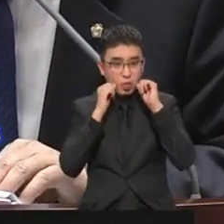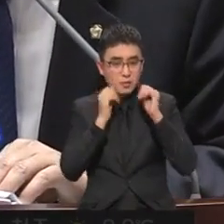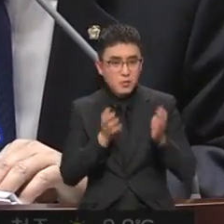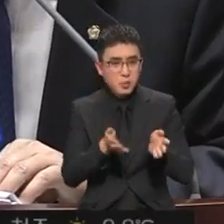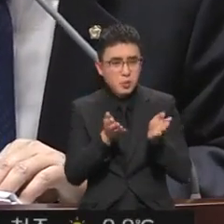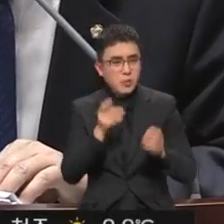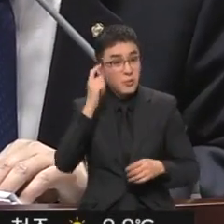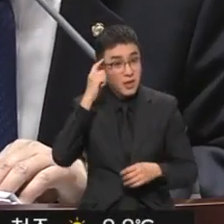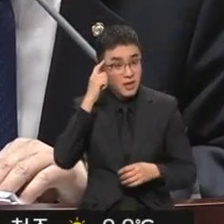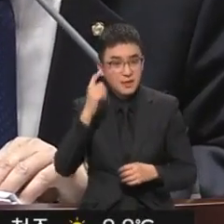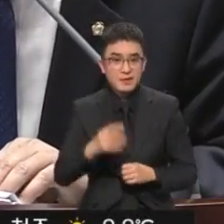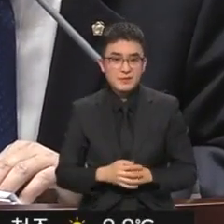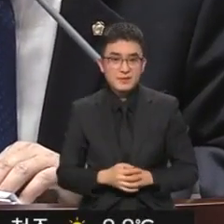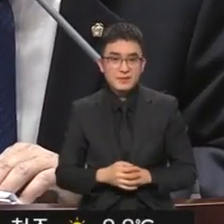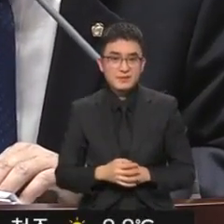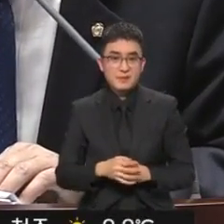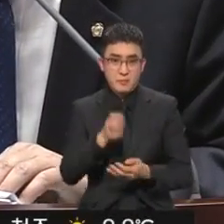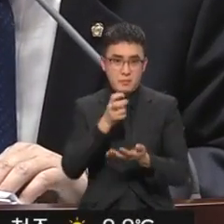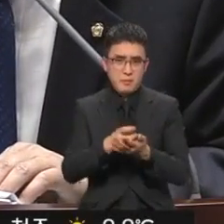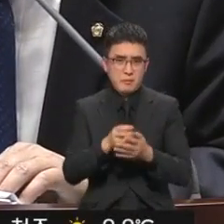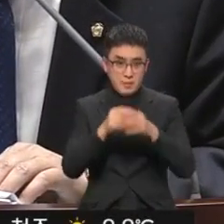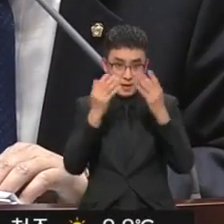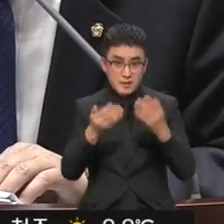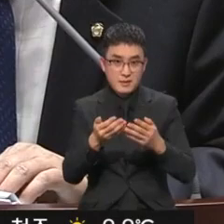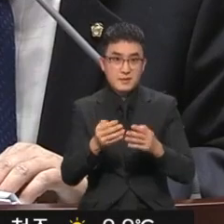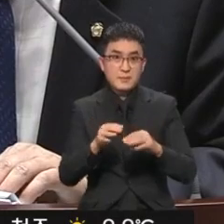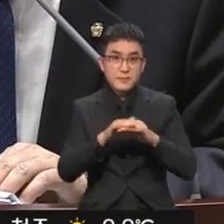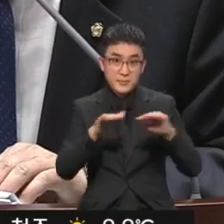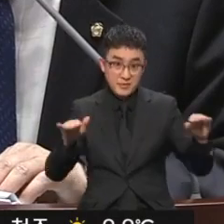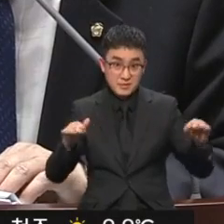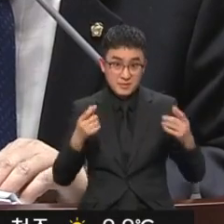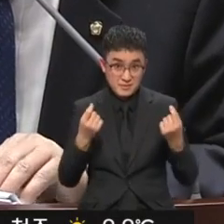앞에 평등하다. 맞는 말이죠. 그것도 무슨 말씀이신가요?